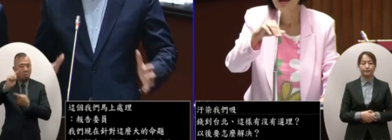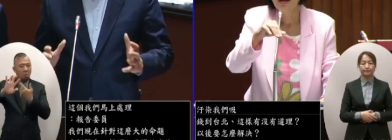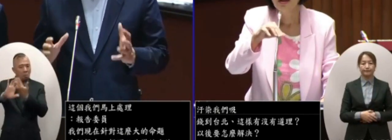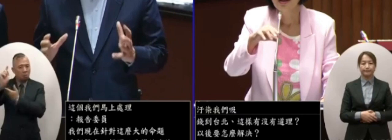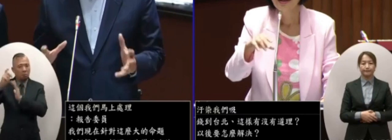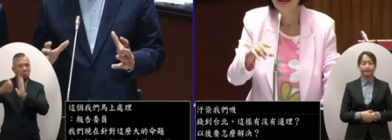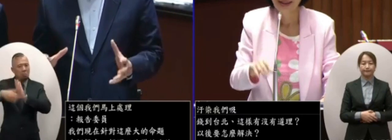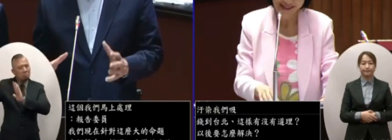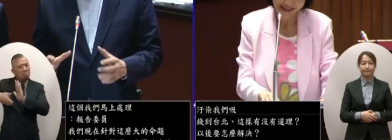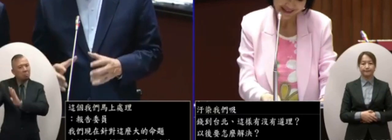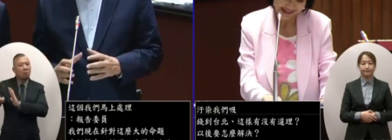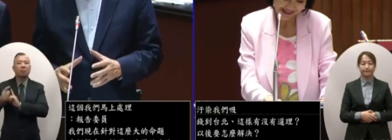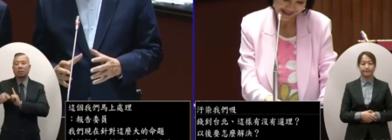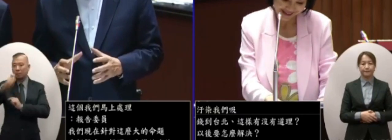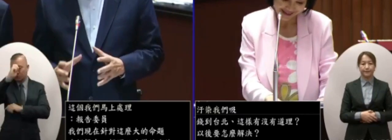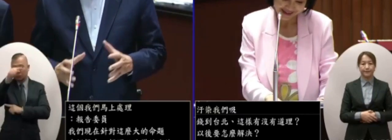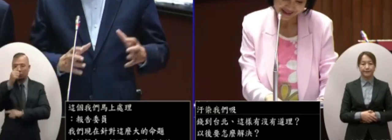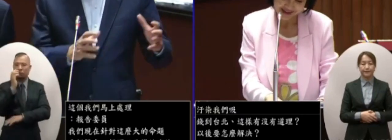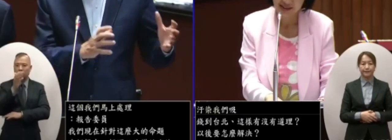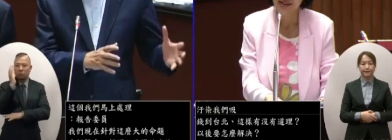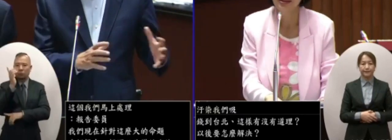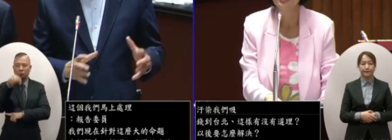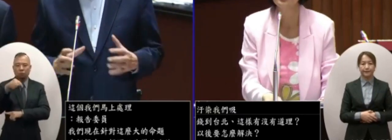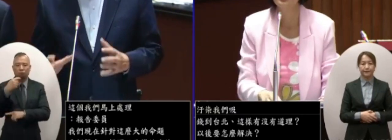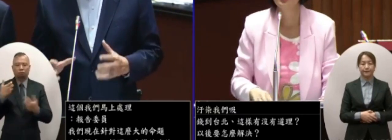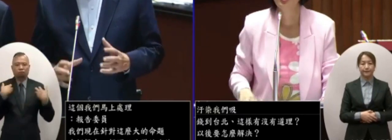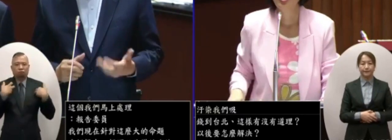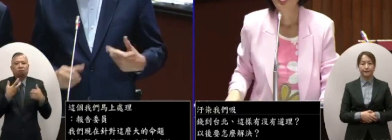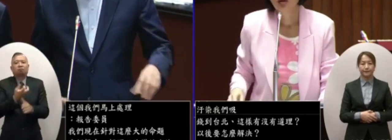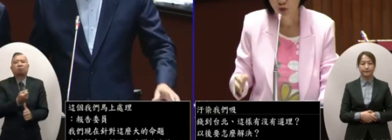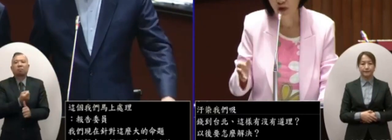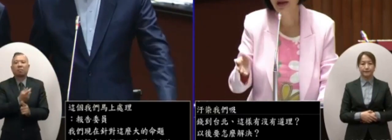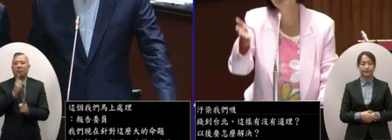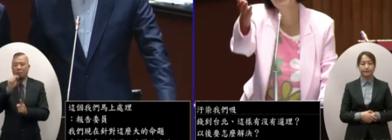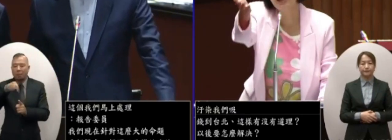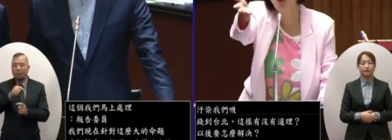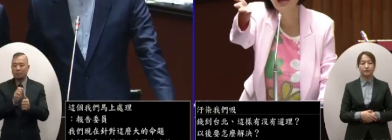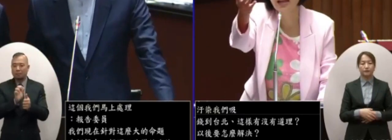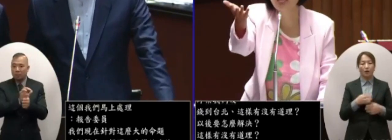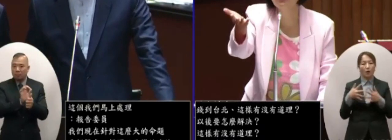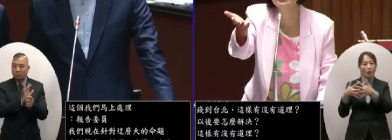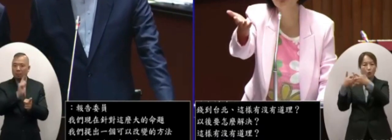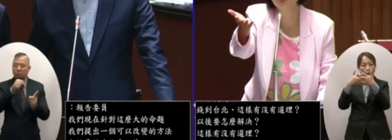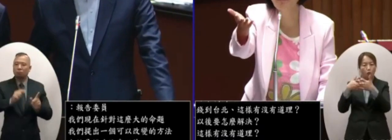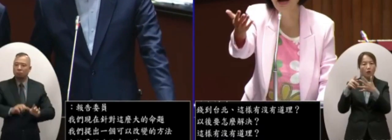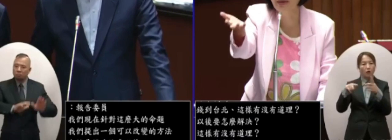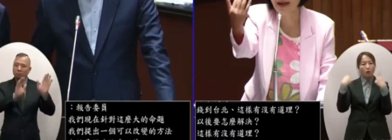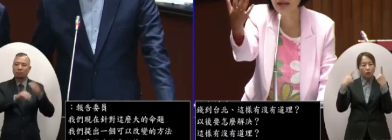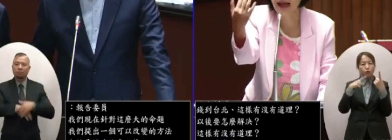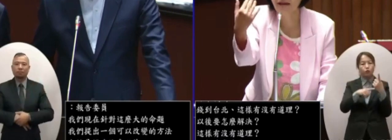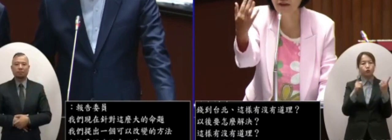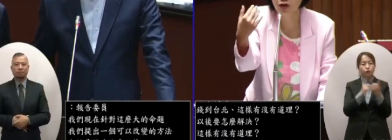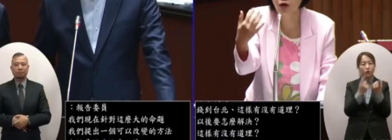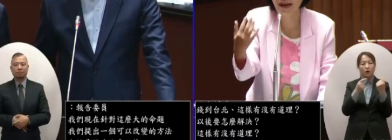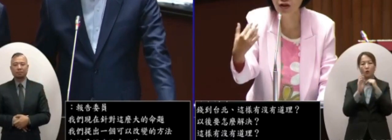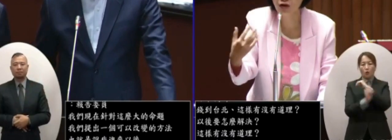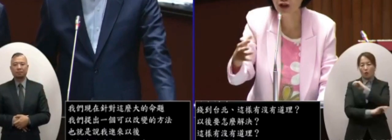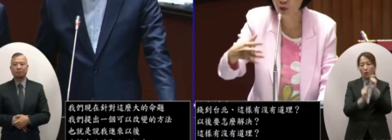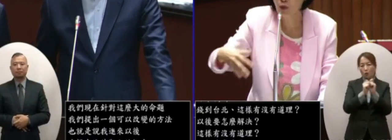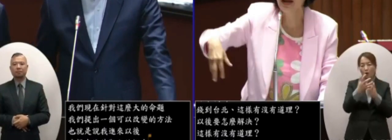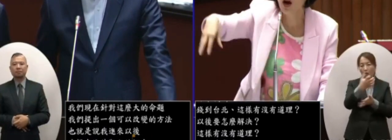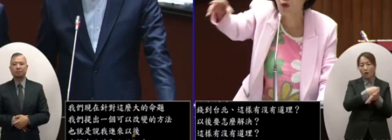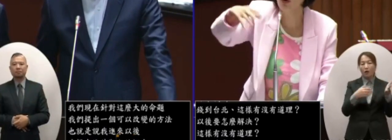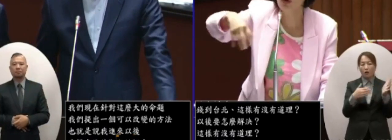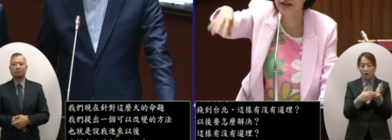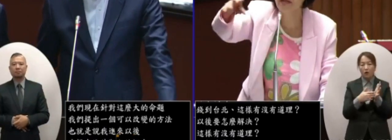过政府的力量，然后替他们找到一个可以发展的。 对，因为美国也常说这个部分嘛，你把这个碳费说完之后，你为了要活络